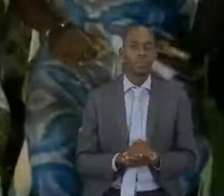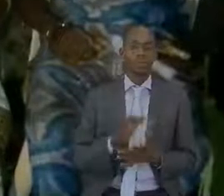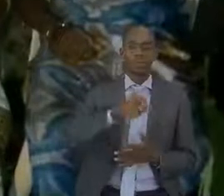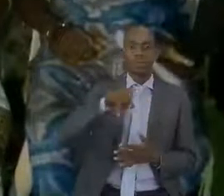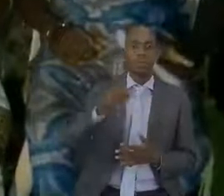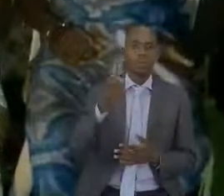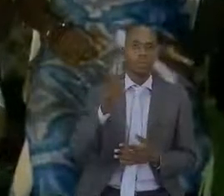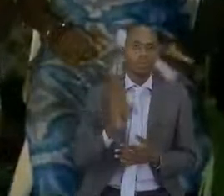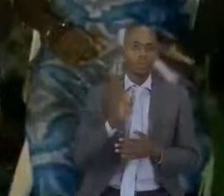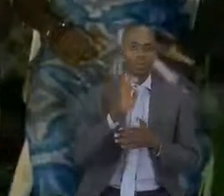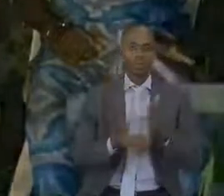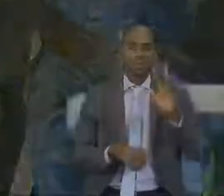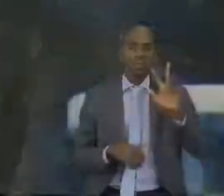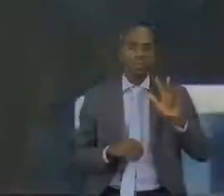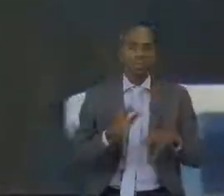Jean chapitre 3,